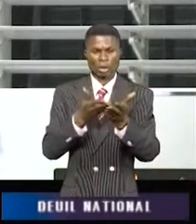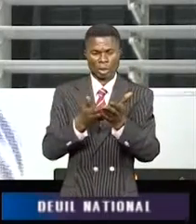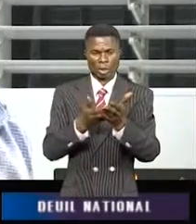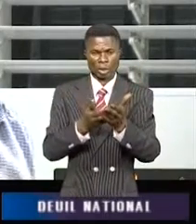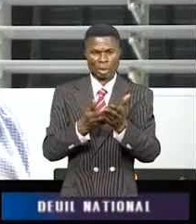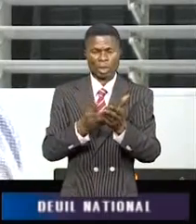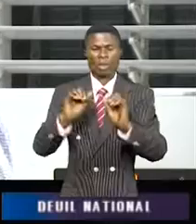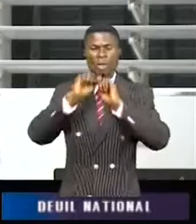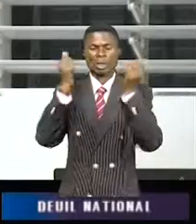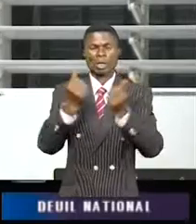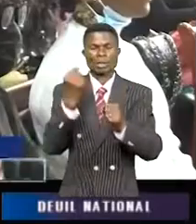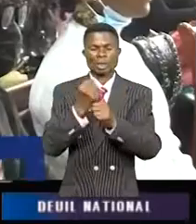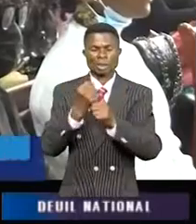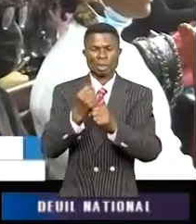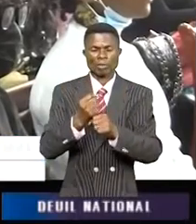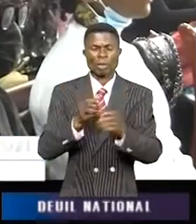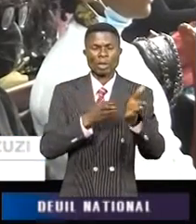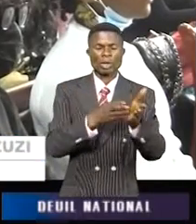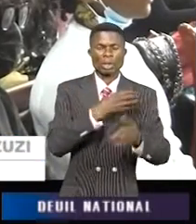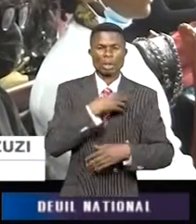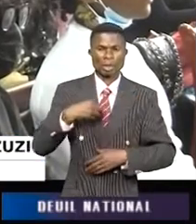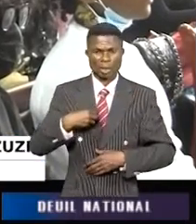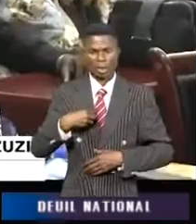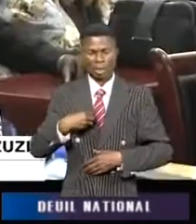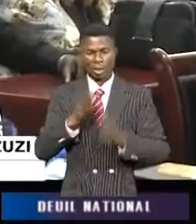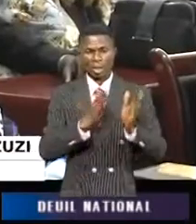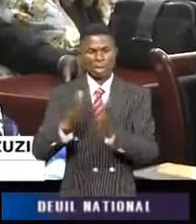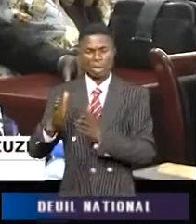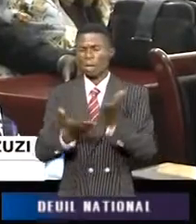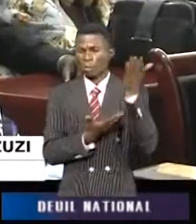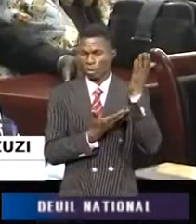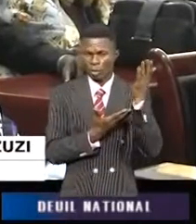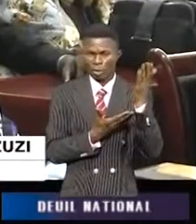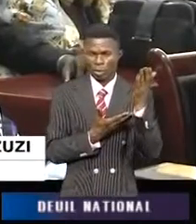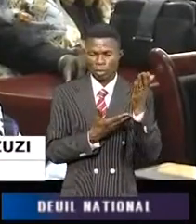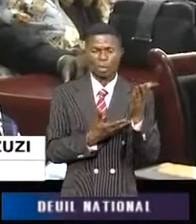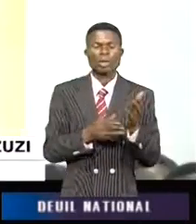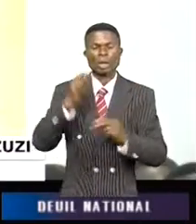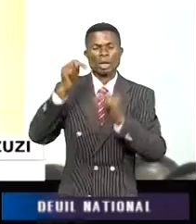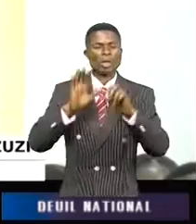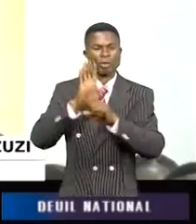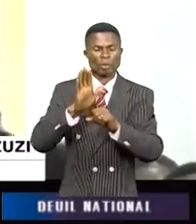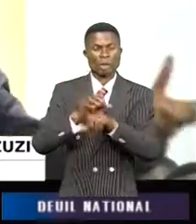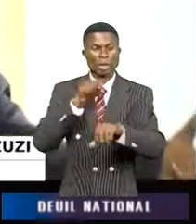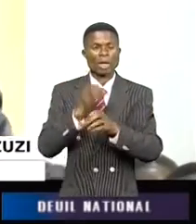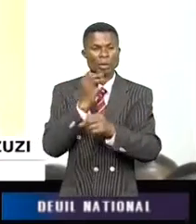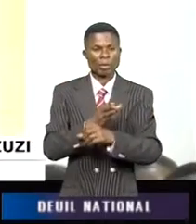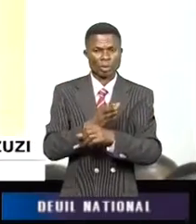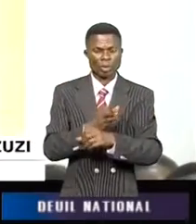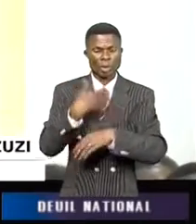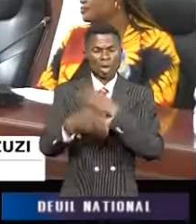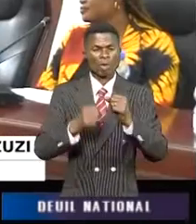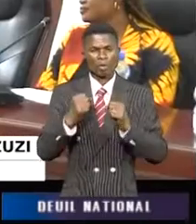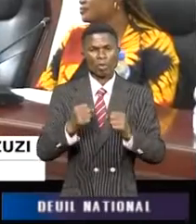de l'entrepreneuriat au leadership féminin en passant par les dispositions utiles à prendre à divers niveaux. L'heure est donc à la conjugaison